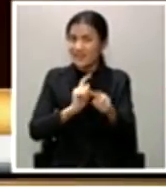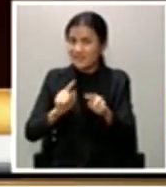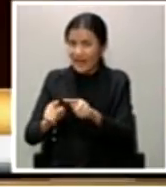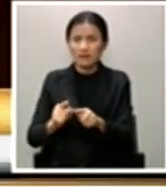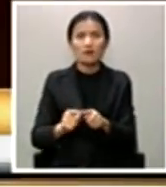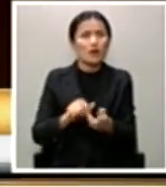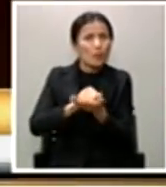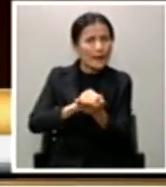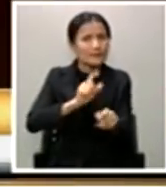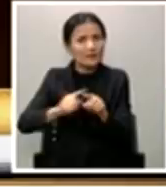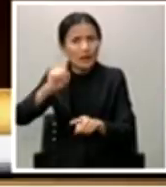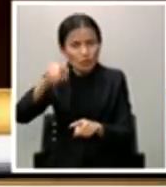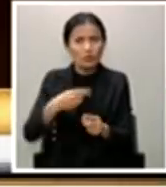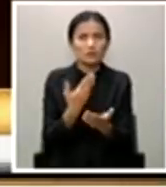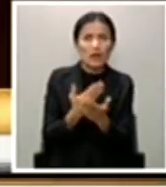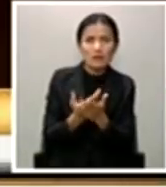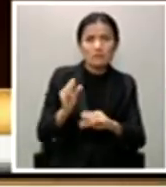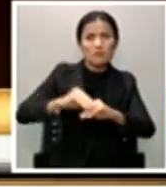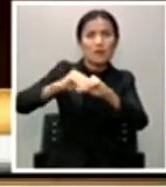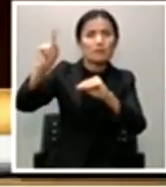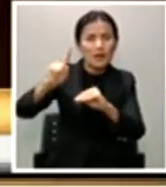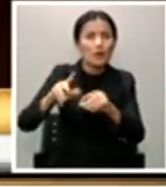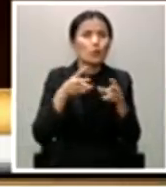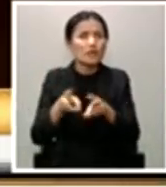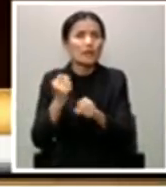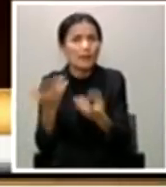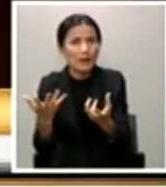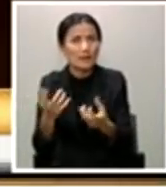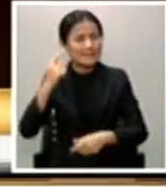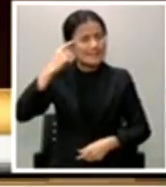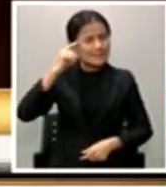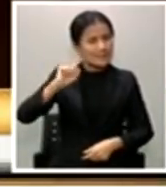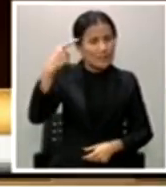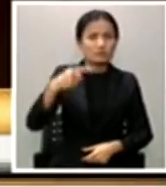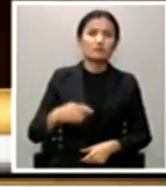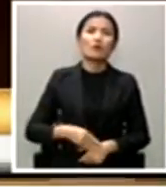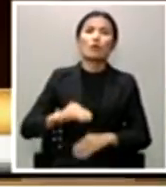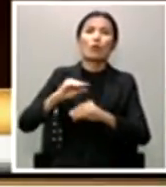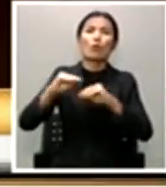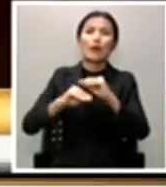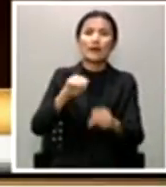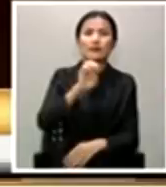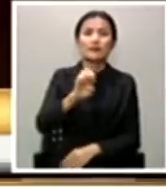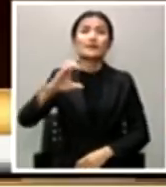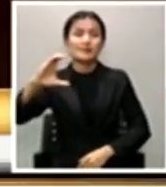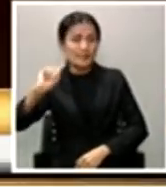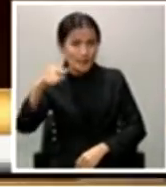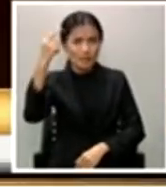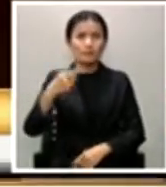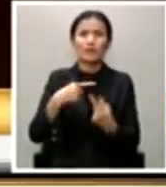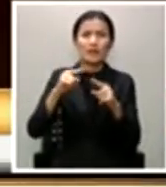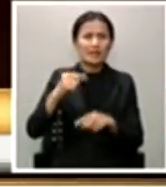มันก็เกิดโครงการอย่างเช่น EEC ขึ้นมาซึ่งไม่ใช่เฉพาะไฮเทคอย่างเดียวแต่เราเน้นถึงเกษ